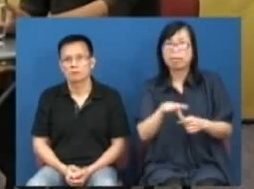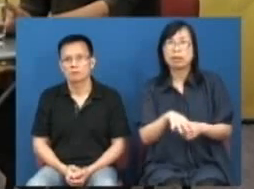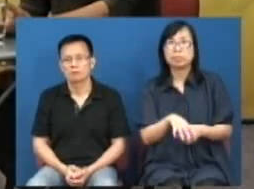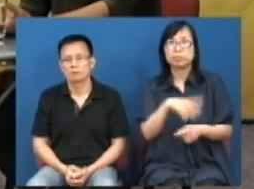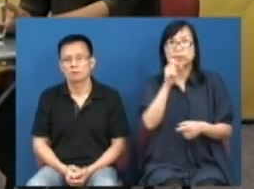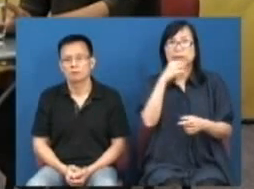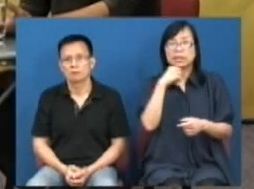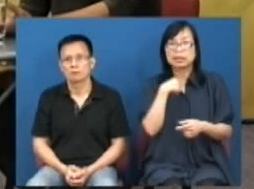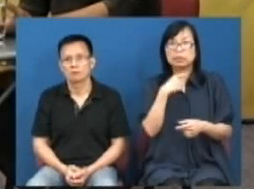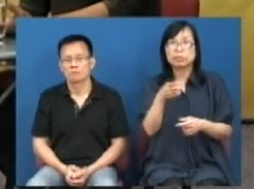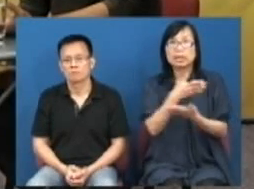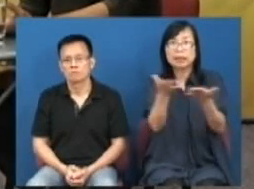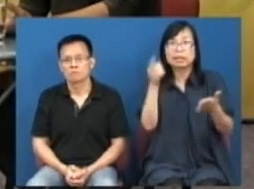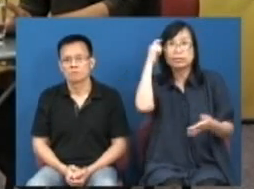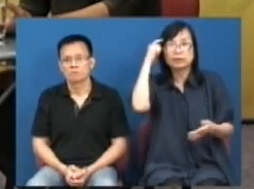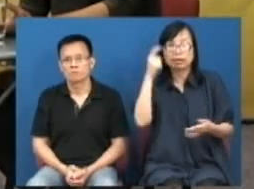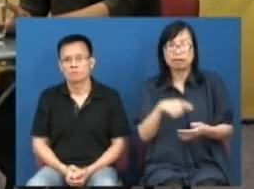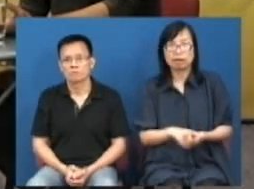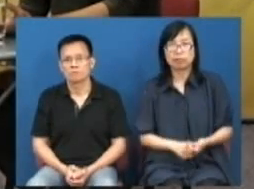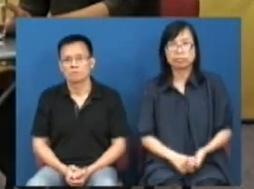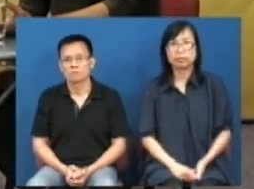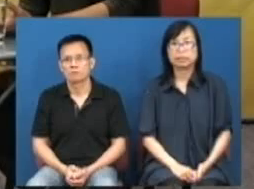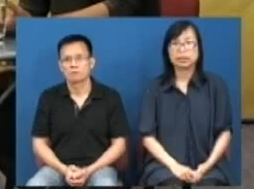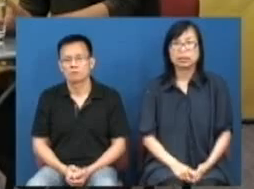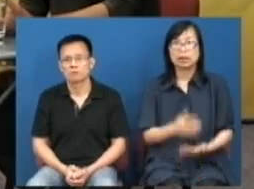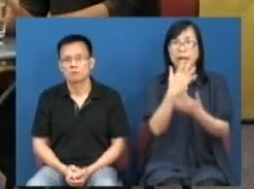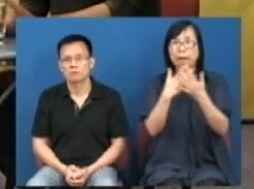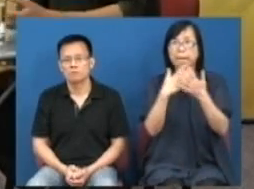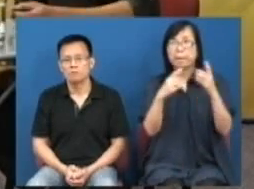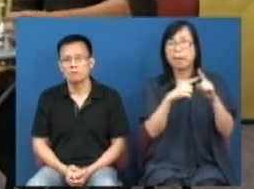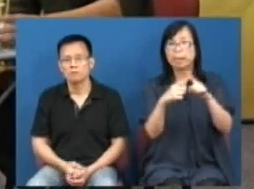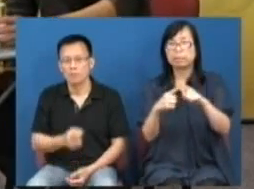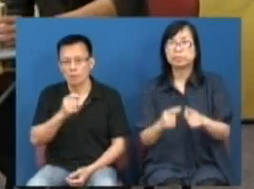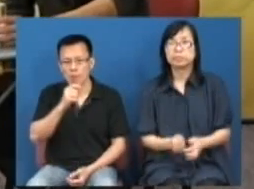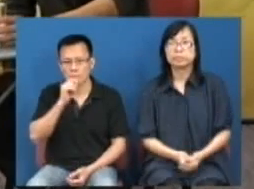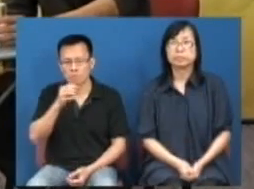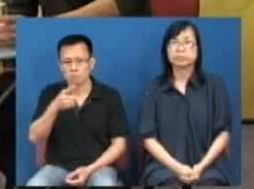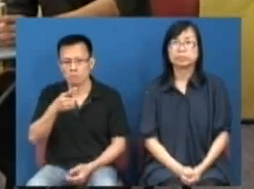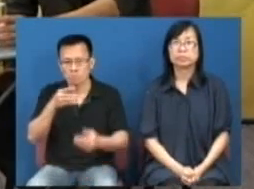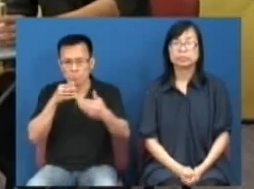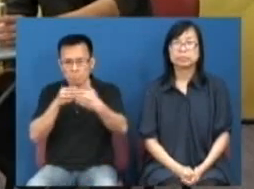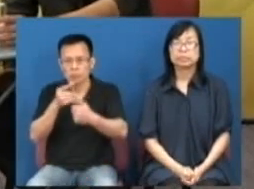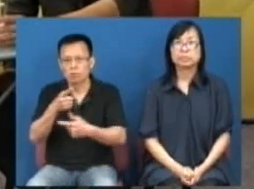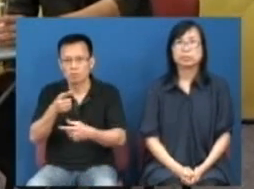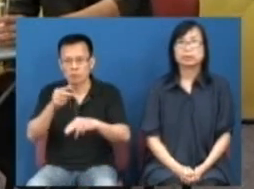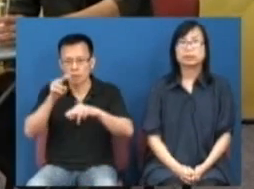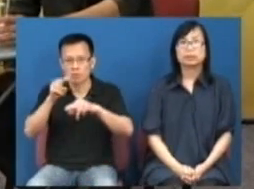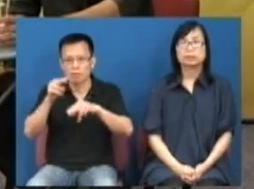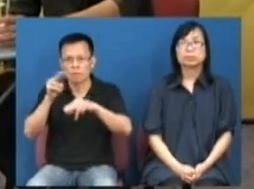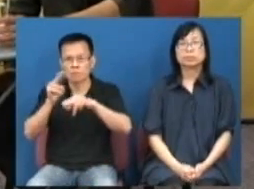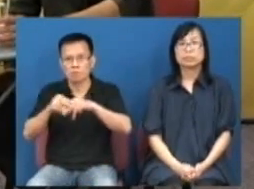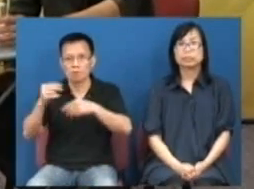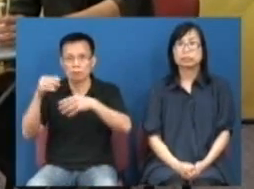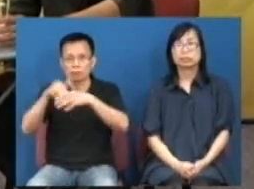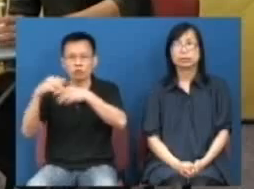唔中有答啊？大家都知啊。 啊！仲有添啊！嗱，仲有針對呢個候選人都有噶，候選人原來有責任噶。譬如